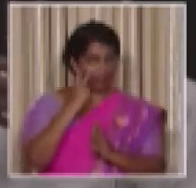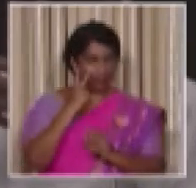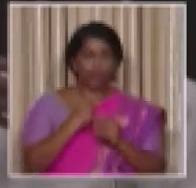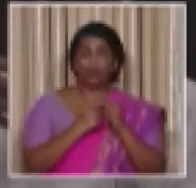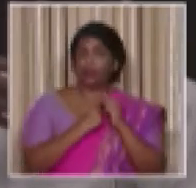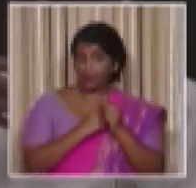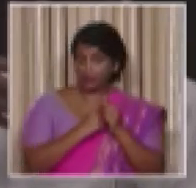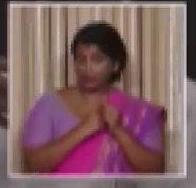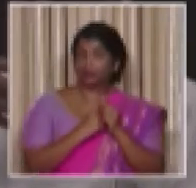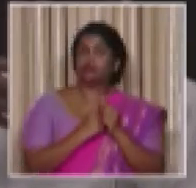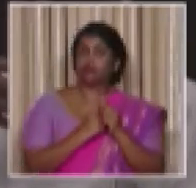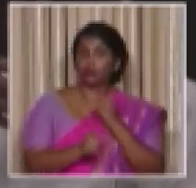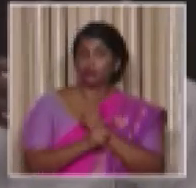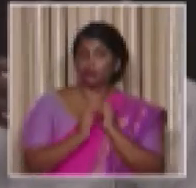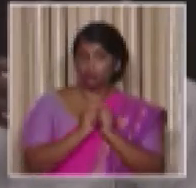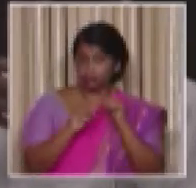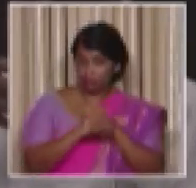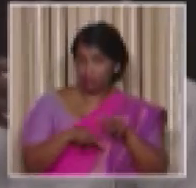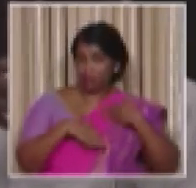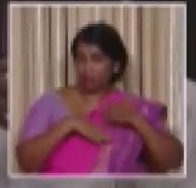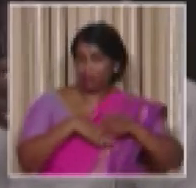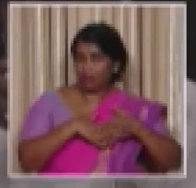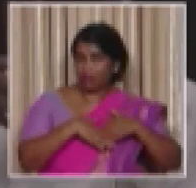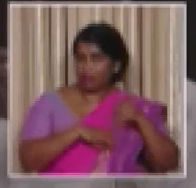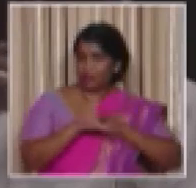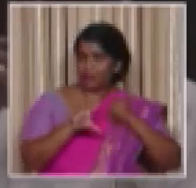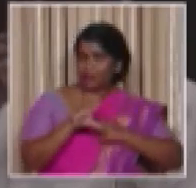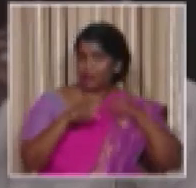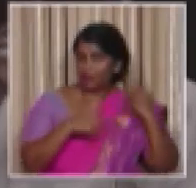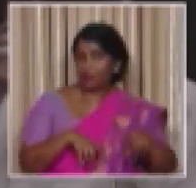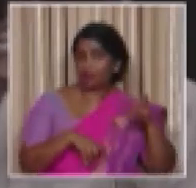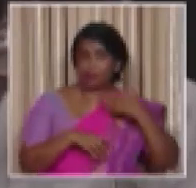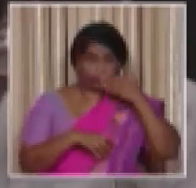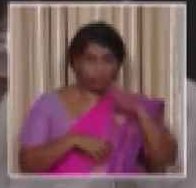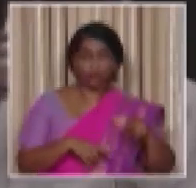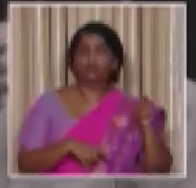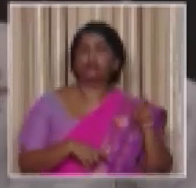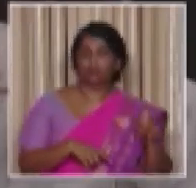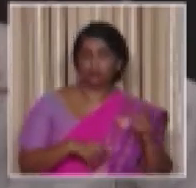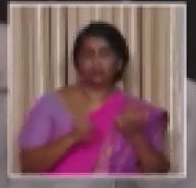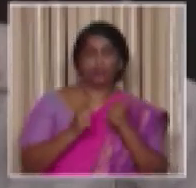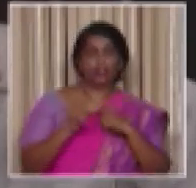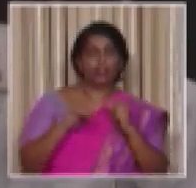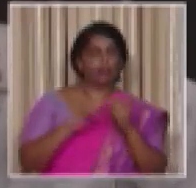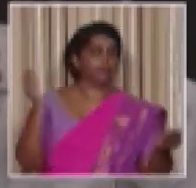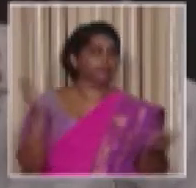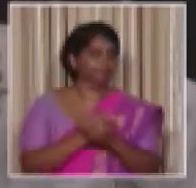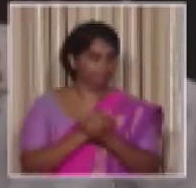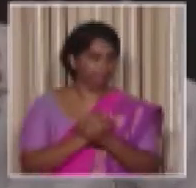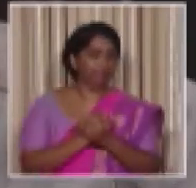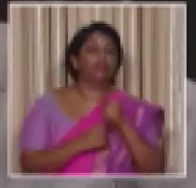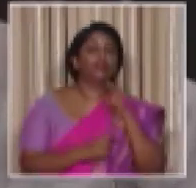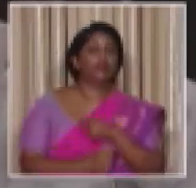සේවයේ සිටින අයගෙන් නිශ්චිත කාලයක් ගුරු සේවයේ හිටියන් පස්සේ එයාට සුදුසුකම් ලැබනවා මේ සඳහා ඉල්ලුම් කිරීමට.